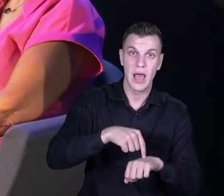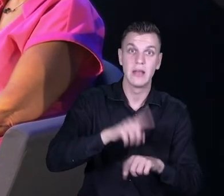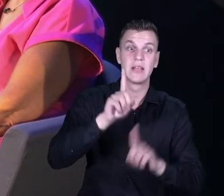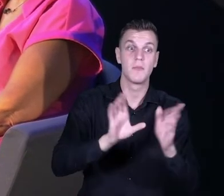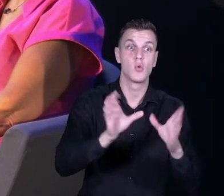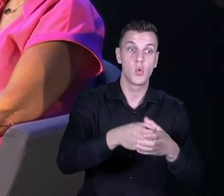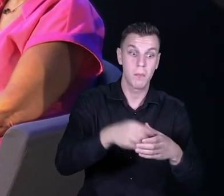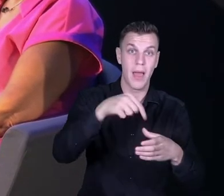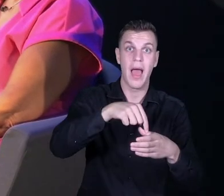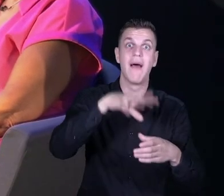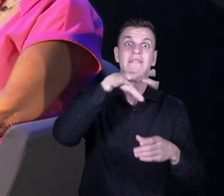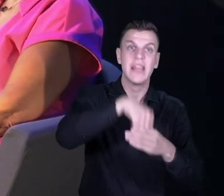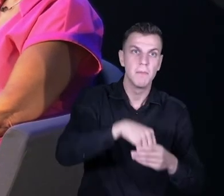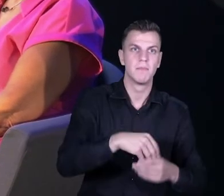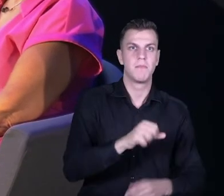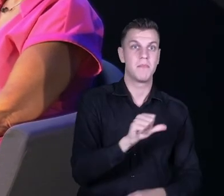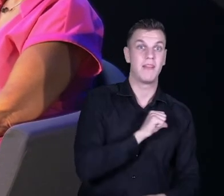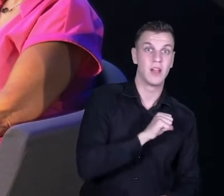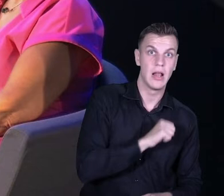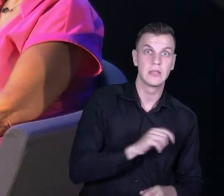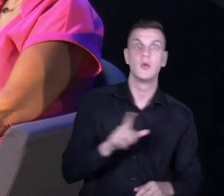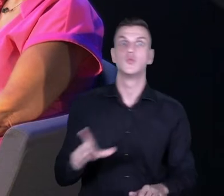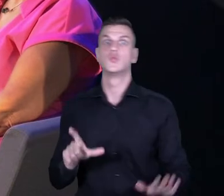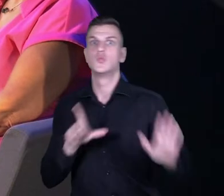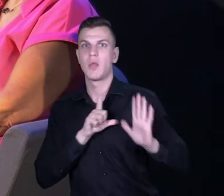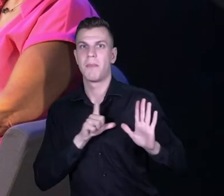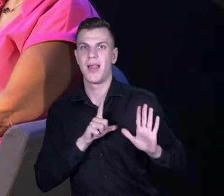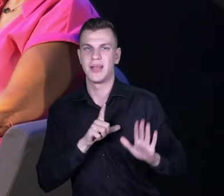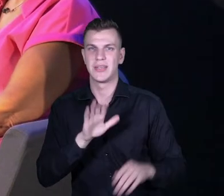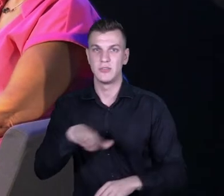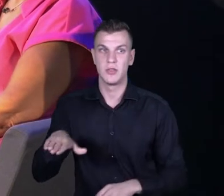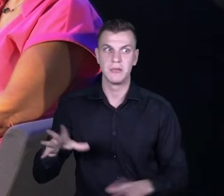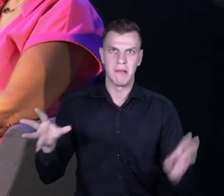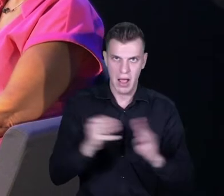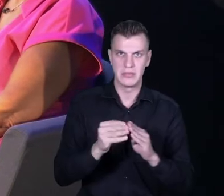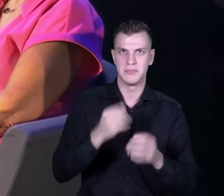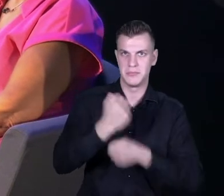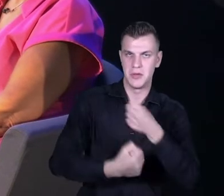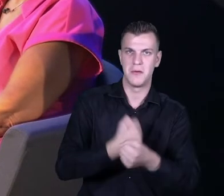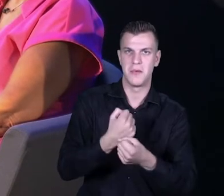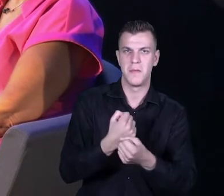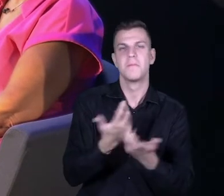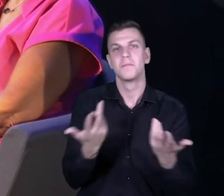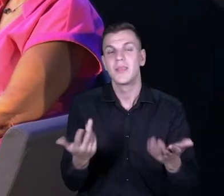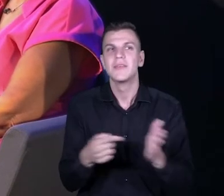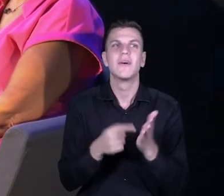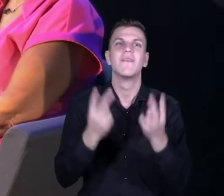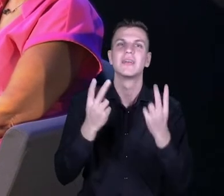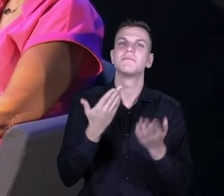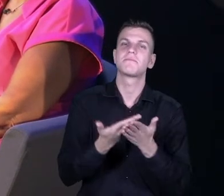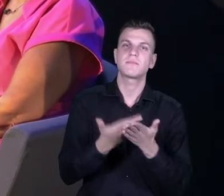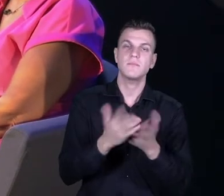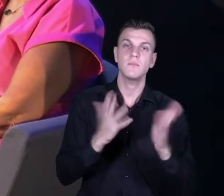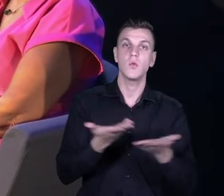mieszanych 1-7. To, co jest istotne i ważne, to właśnie dzięki temu, że ci uczniowie mają przede